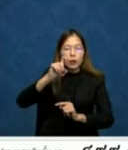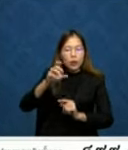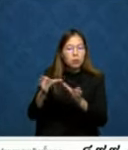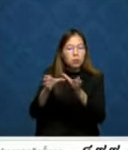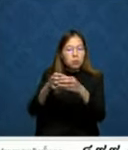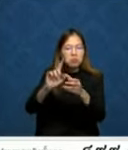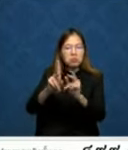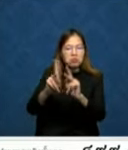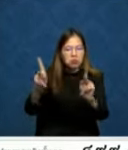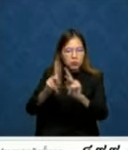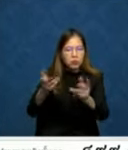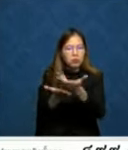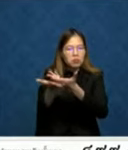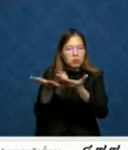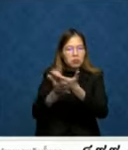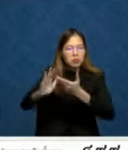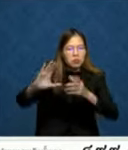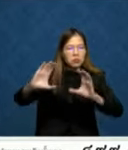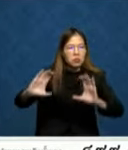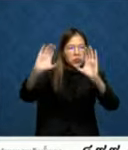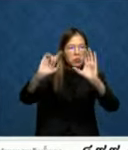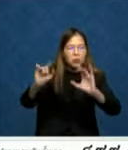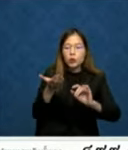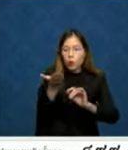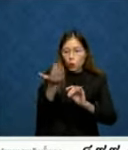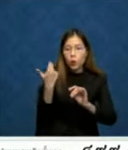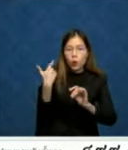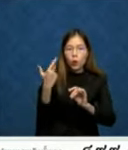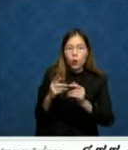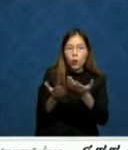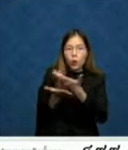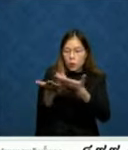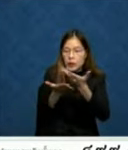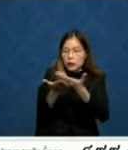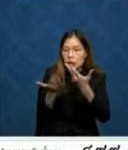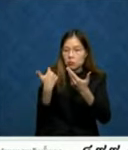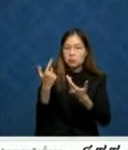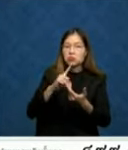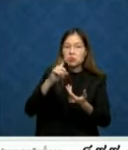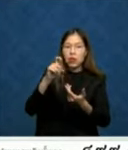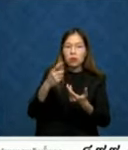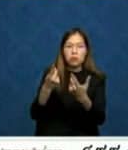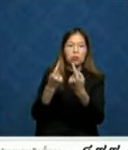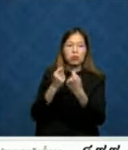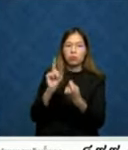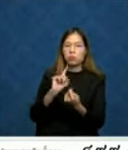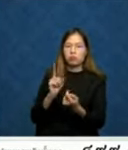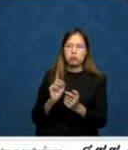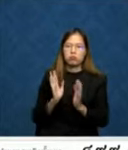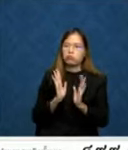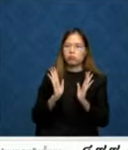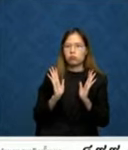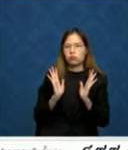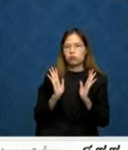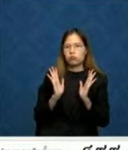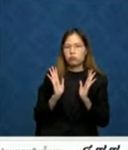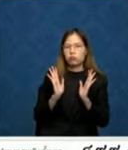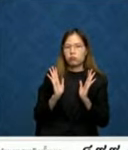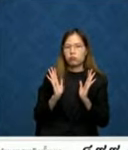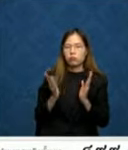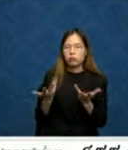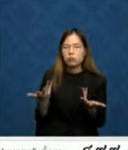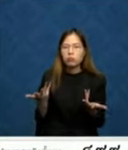ที่ในการให้คำปรึกษากับรัฐบาลรัฐบาลได้ขอความเห็นกขค.บ้างหรือไม่คำตอบคือไม่มีการเตรียม